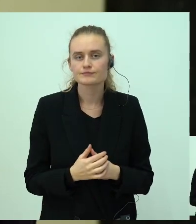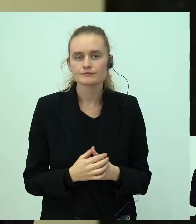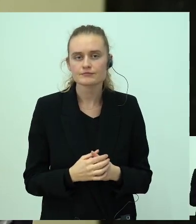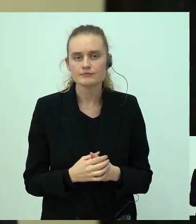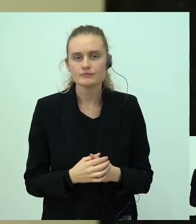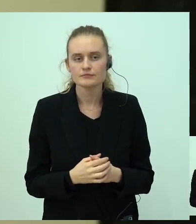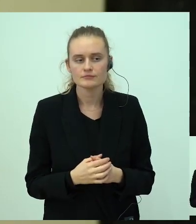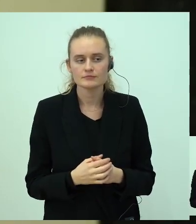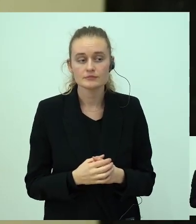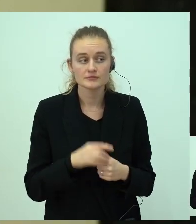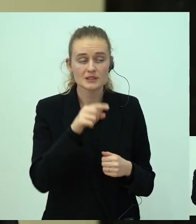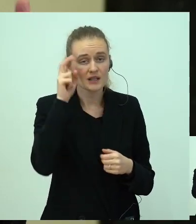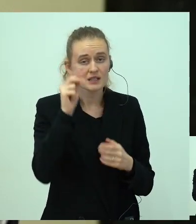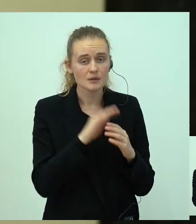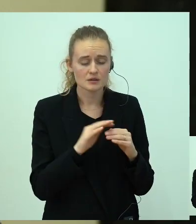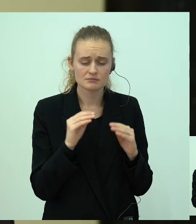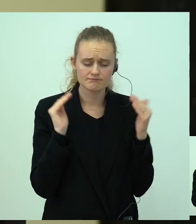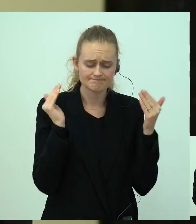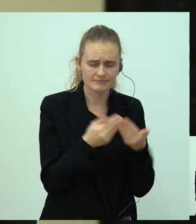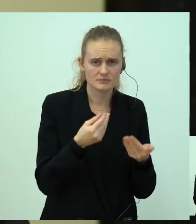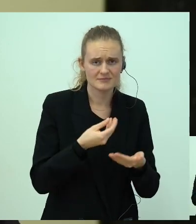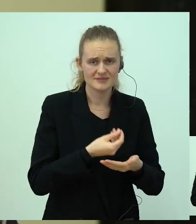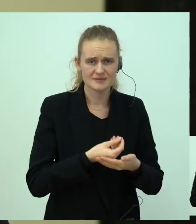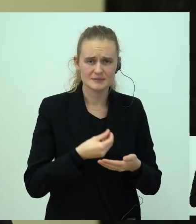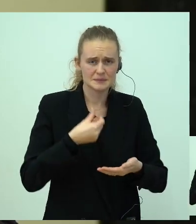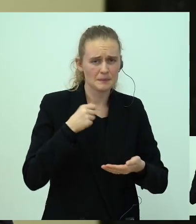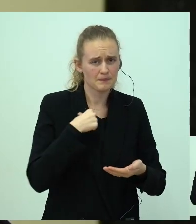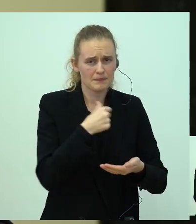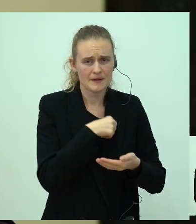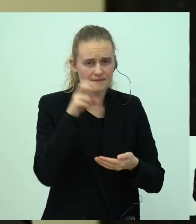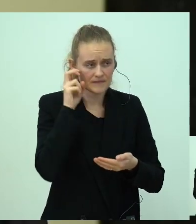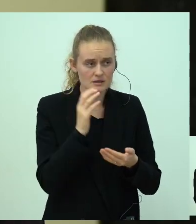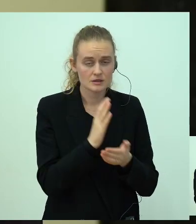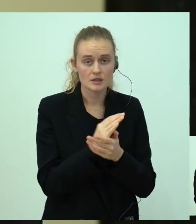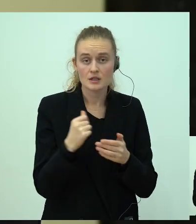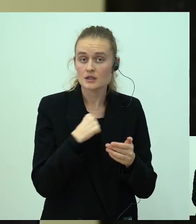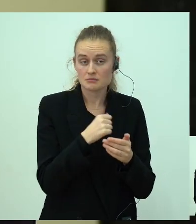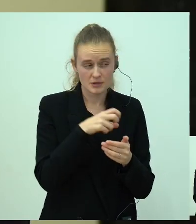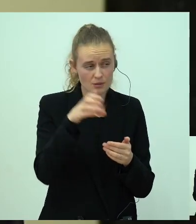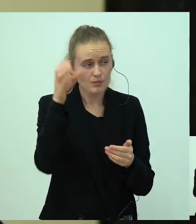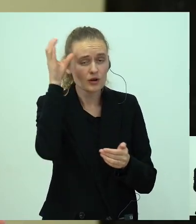tikrą prasme ir protingai veikia. Josgi pradeda ne išorės karus, ne jos